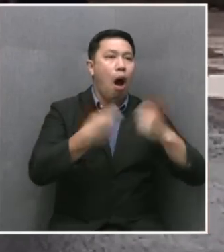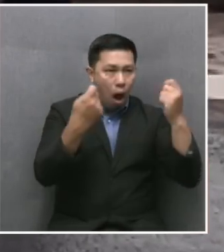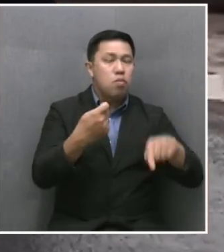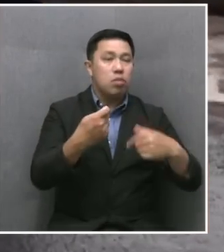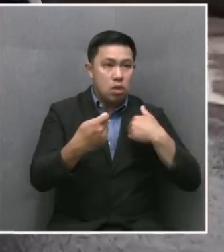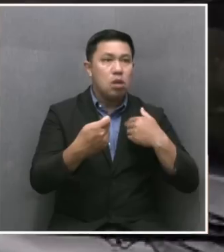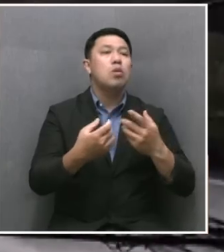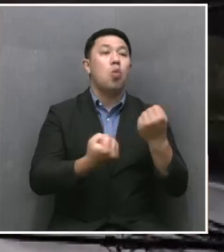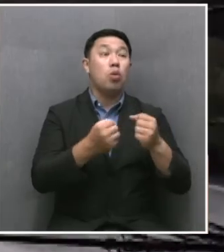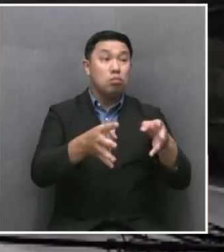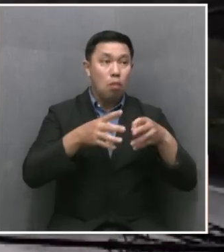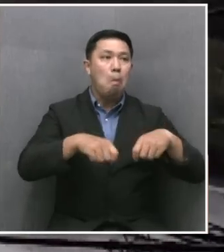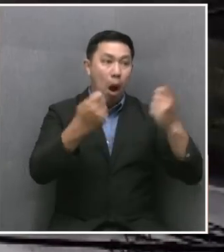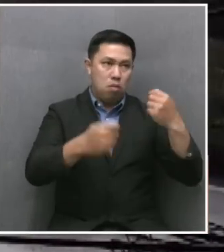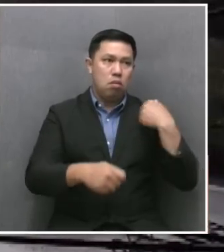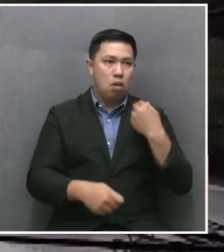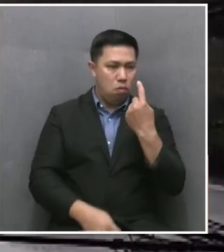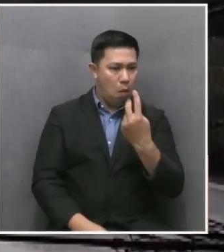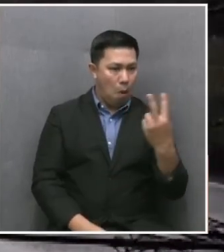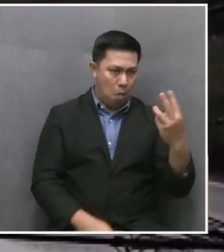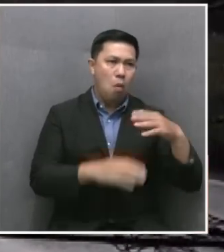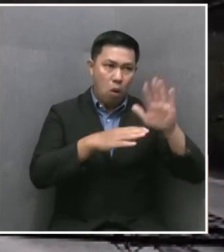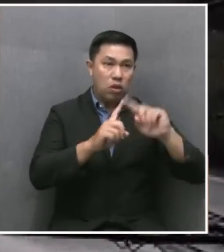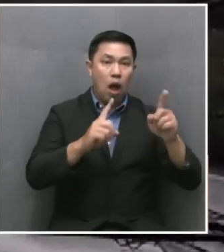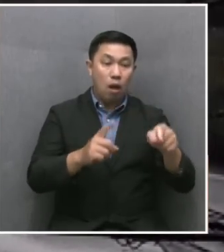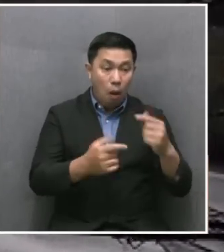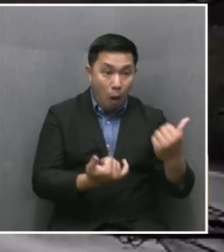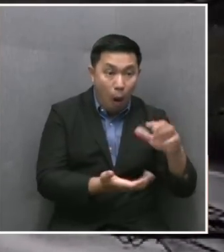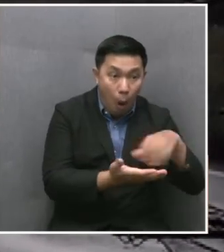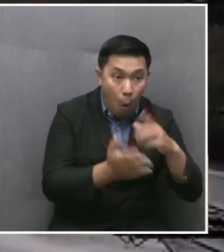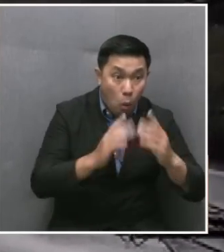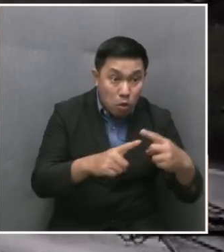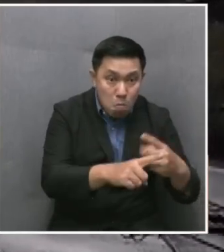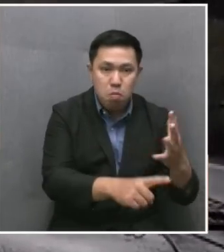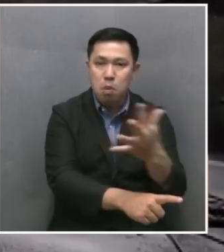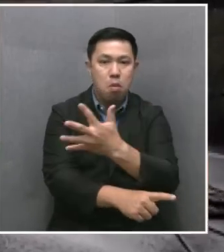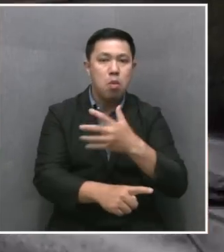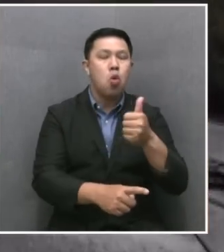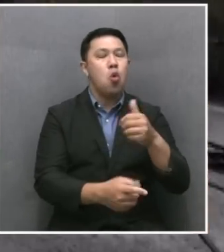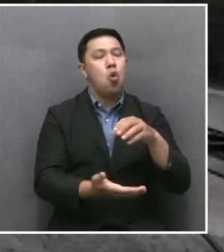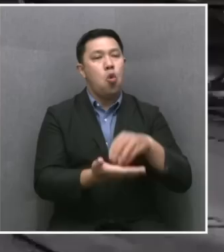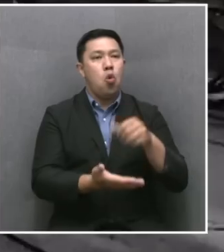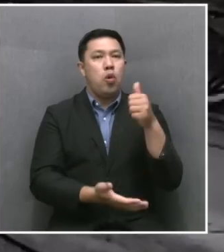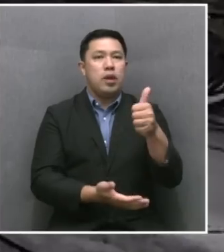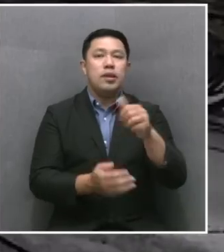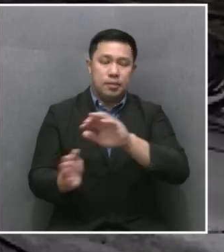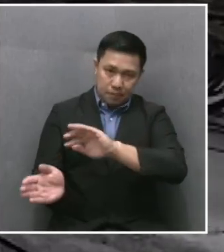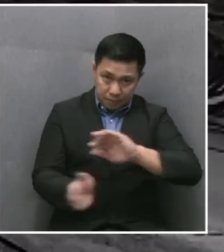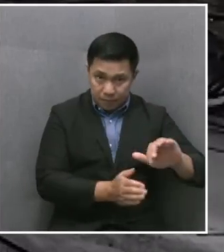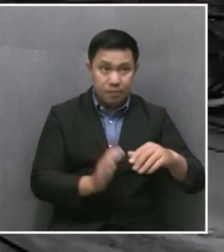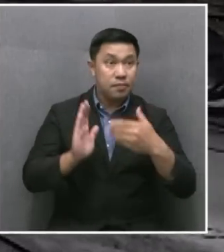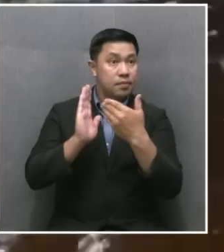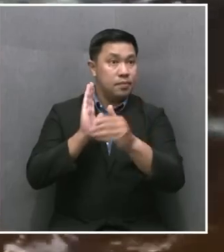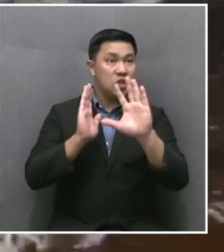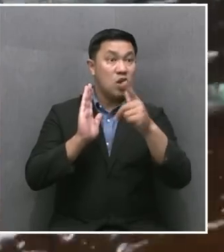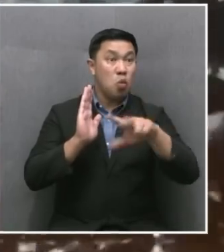บรรทุกเนี่ยได้รับความเสียหายอีกหลายคันเลยเคราะห์ดีที่ไม่มีรายงานของผู้บาดเจ็บค่ะไปดูที่จังหวัดชัยภูมิค่ะค่ำเมื่อวาน